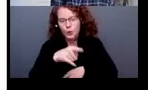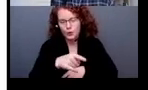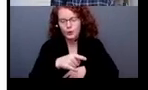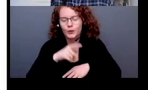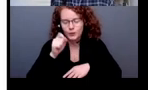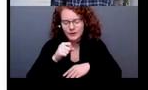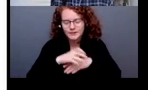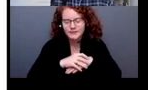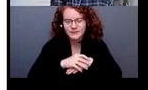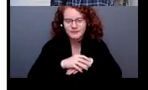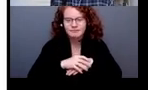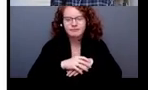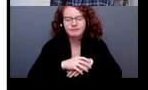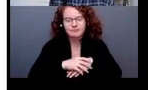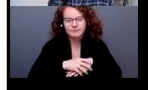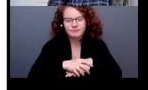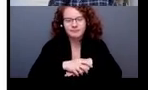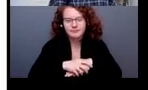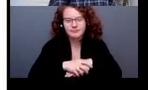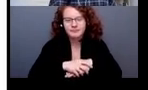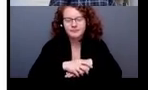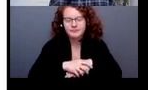Donc ce dernier point, c'est que